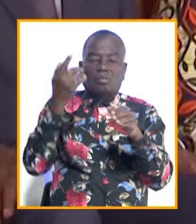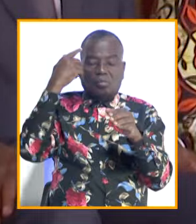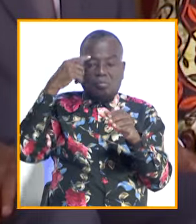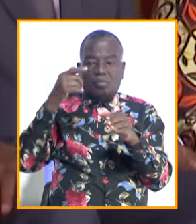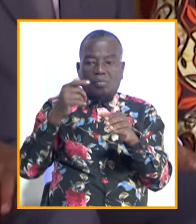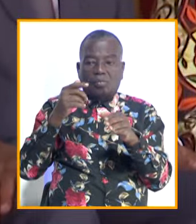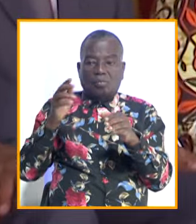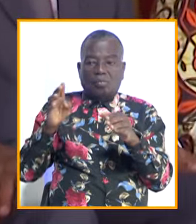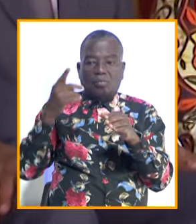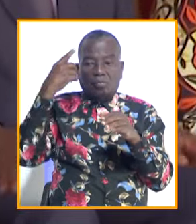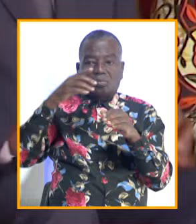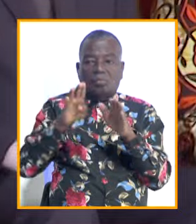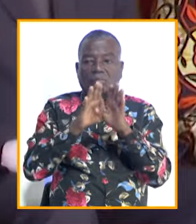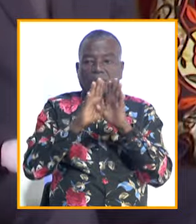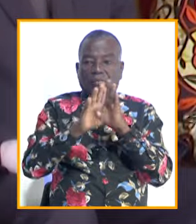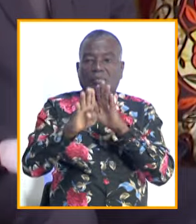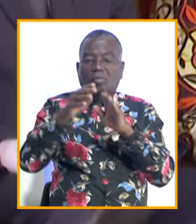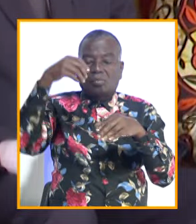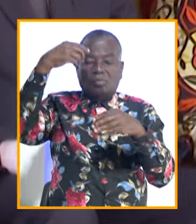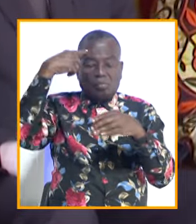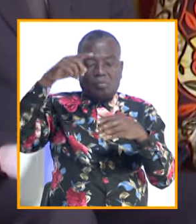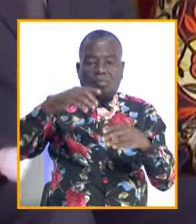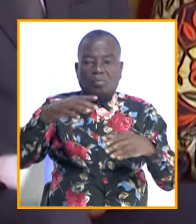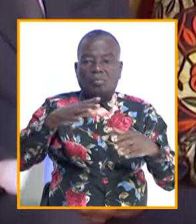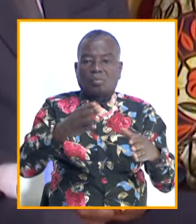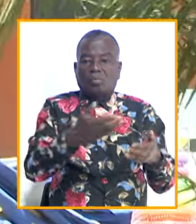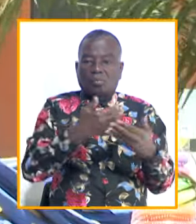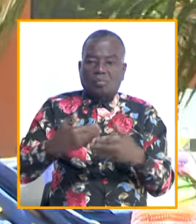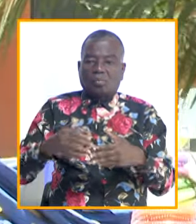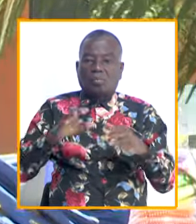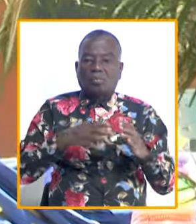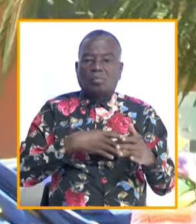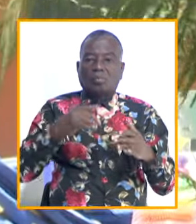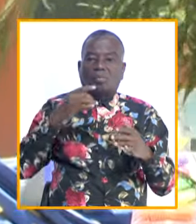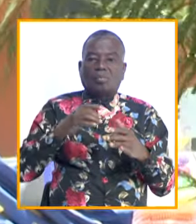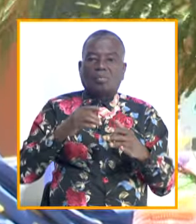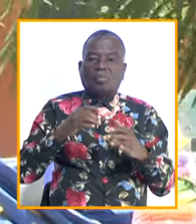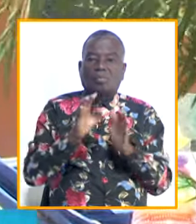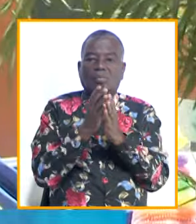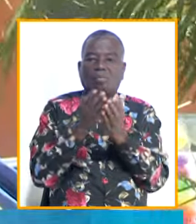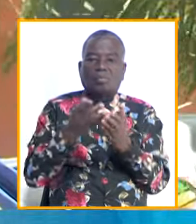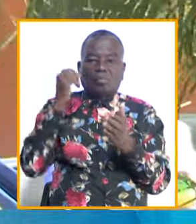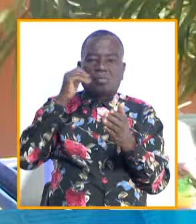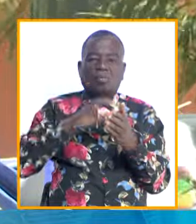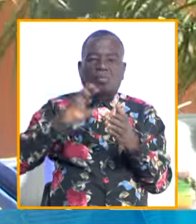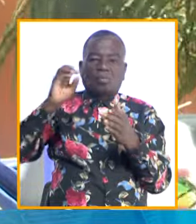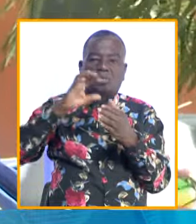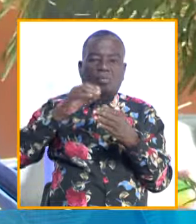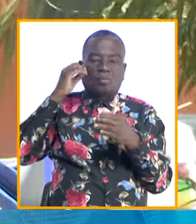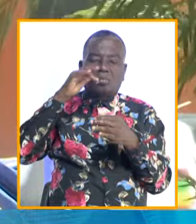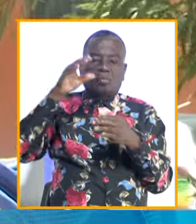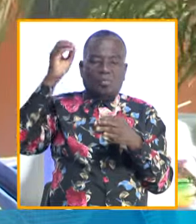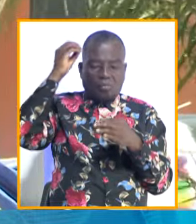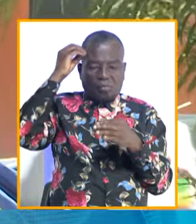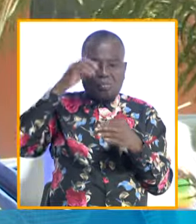appelées bibliobus, pour nous amener à aimer la lecture. Madame la Première Dame, vous